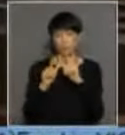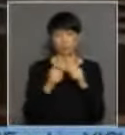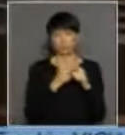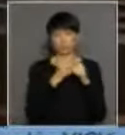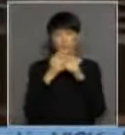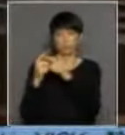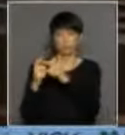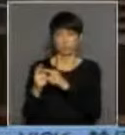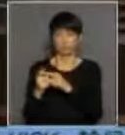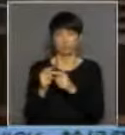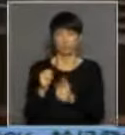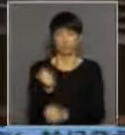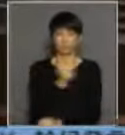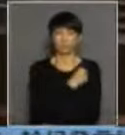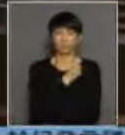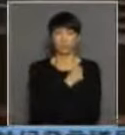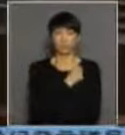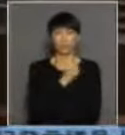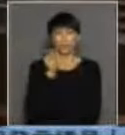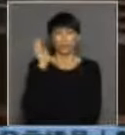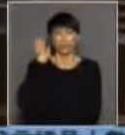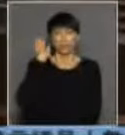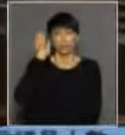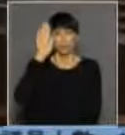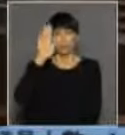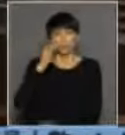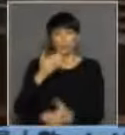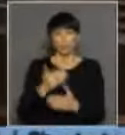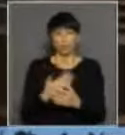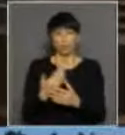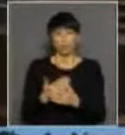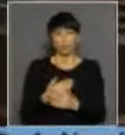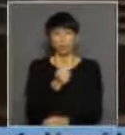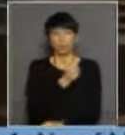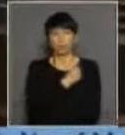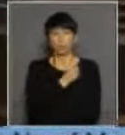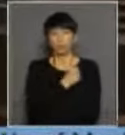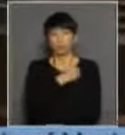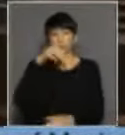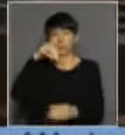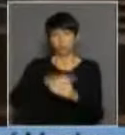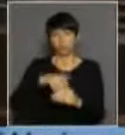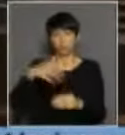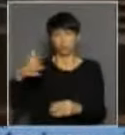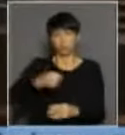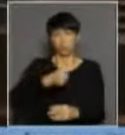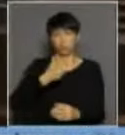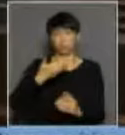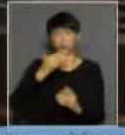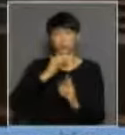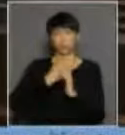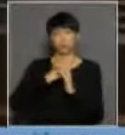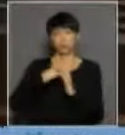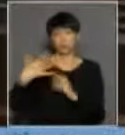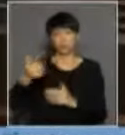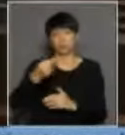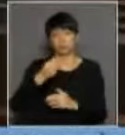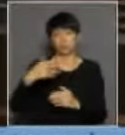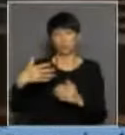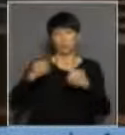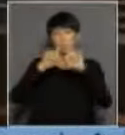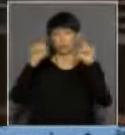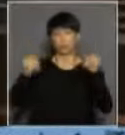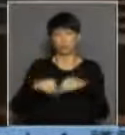民咁辛苦嘅期望，因為佢哋唔係千辛萬苦，只係投票跟住攞 PMP， 跟住攞啲文件就算數，呢個